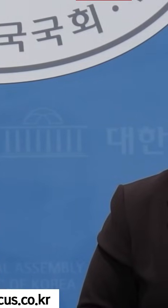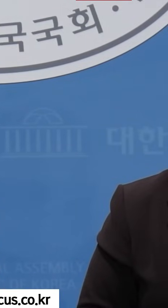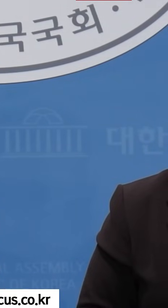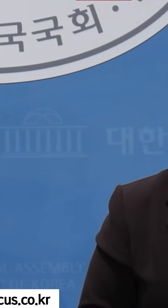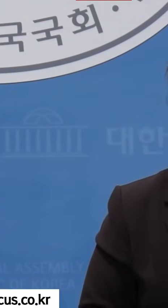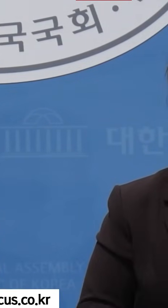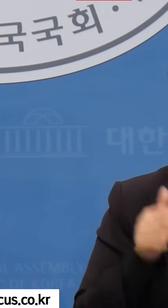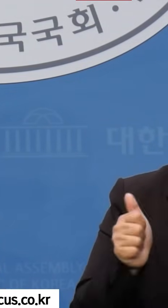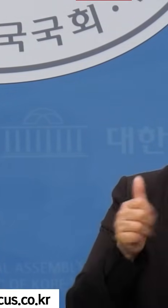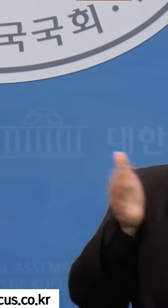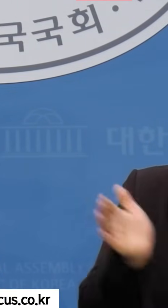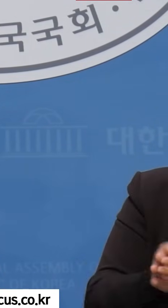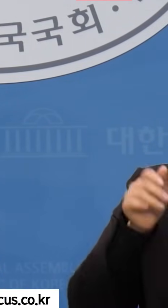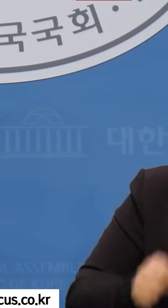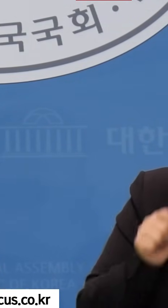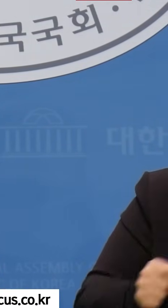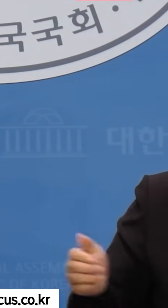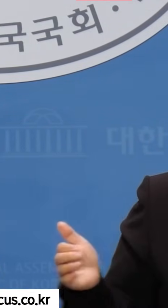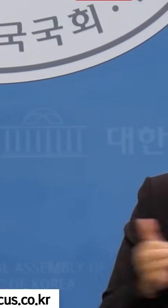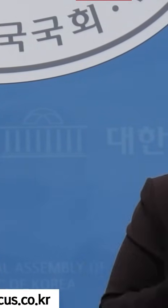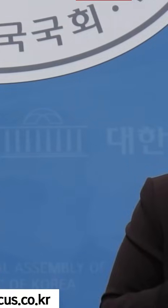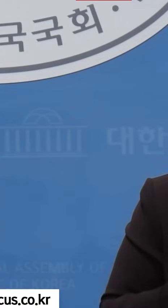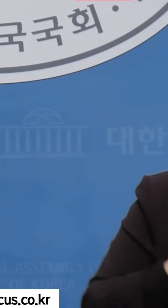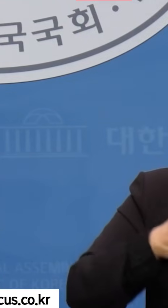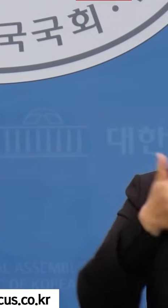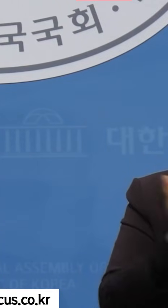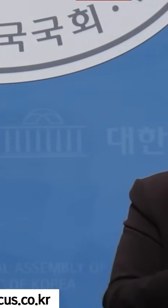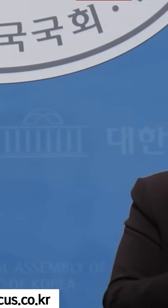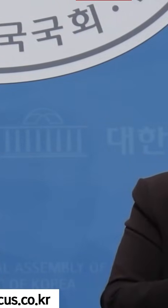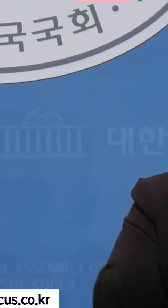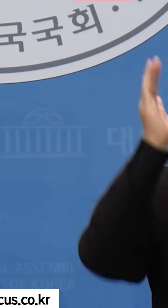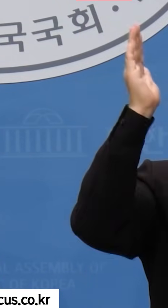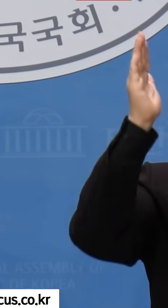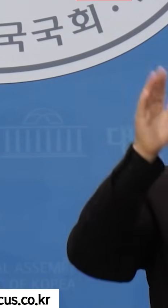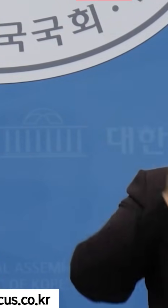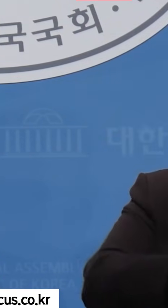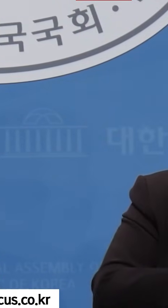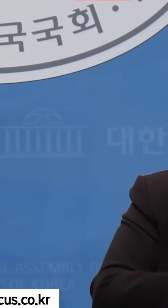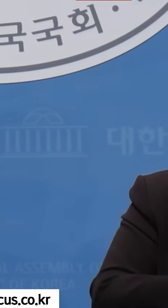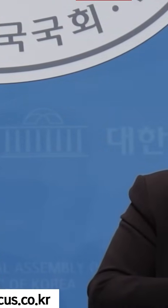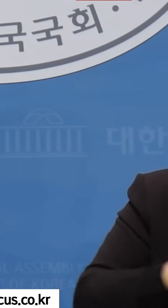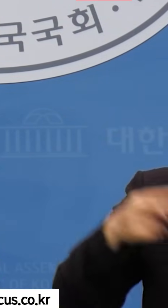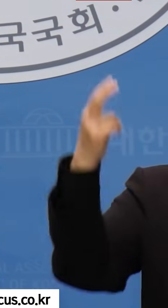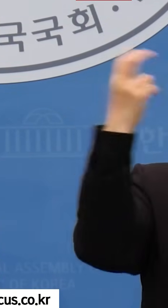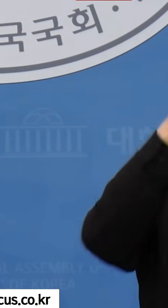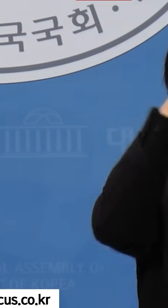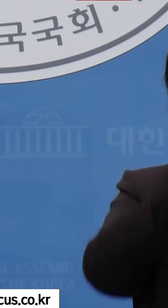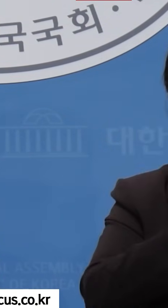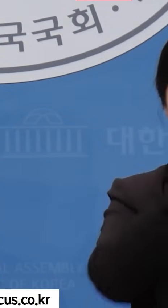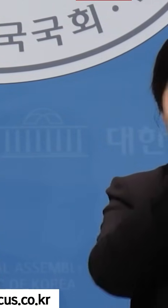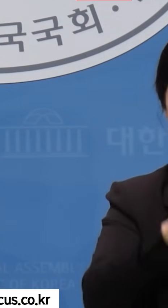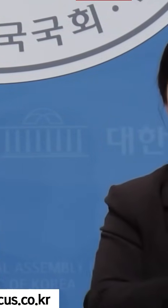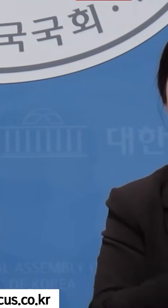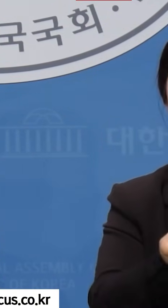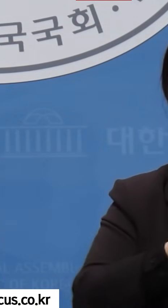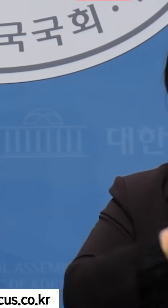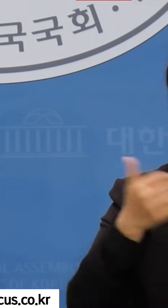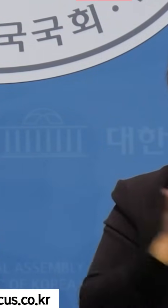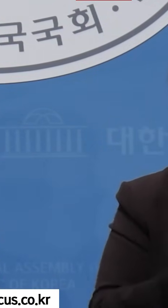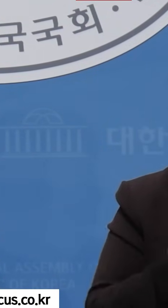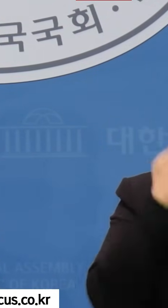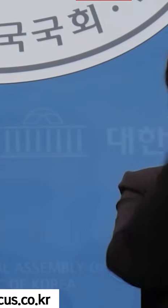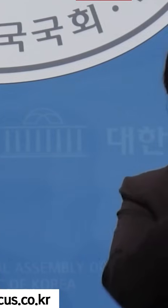이미 사법부에서 판단이 난 국회의원의 발언에 대해서 검찰에서 기소를 한다면 이거는 국회의원의